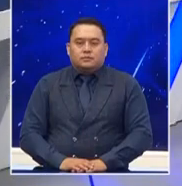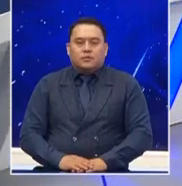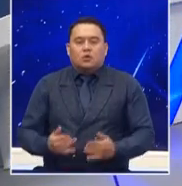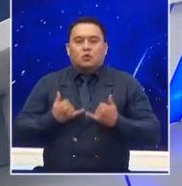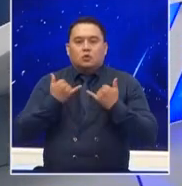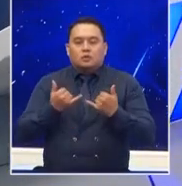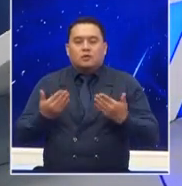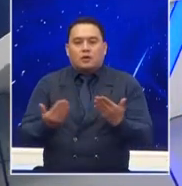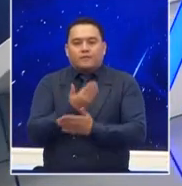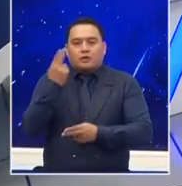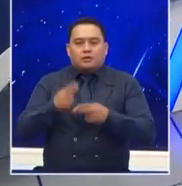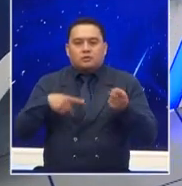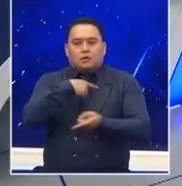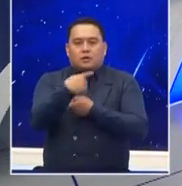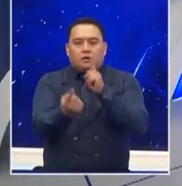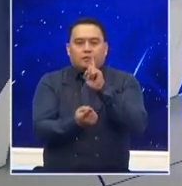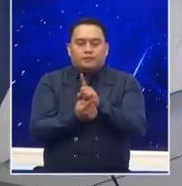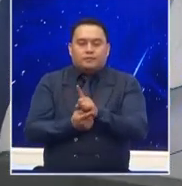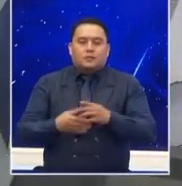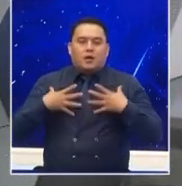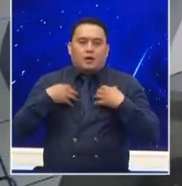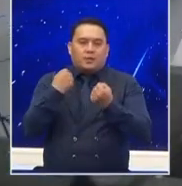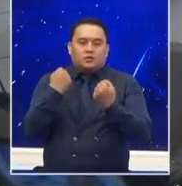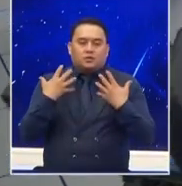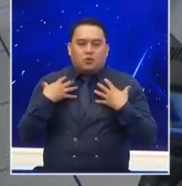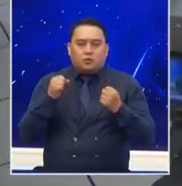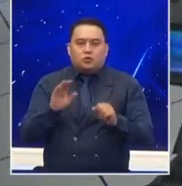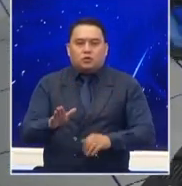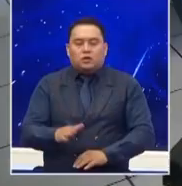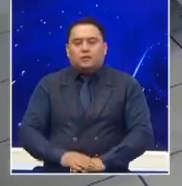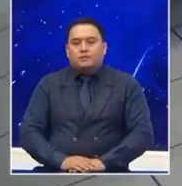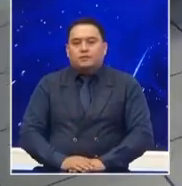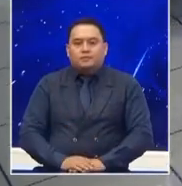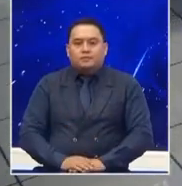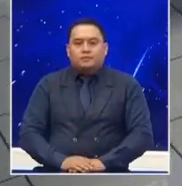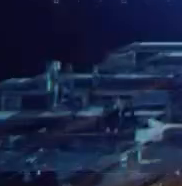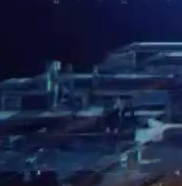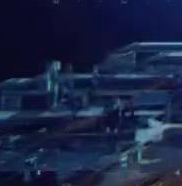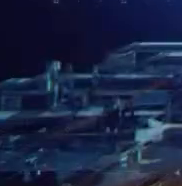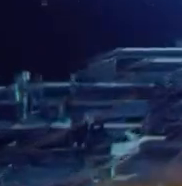Қадірменді көрермен, бүгінгі айтар ақпараттар легі осындай болды. Келер күні амандықта қауышайық.